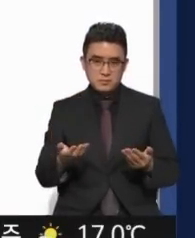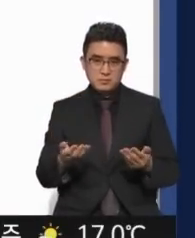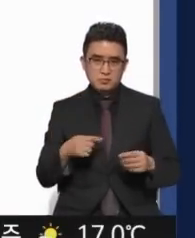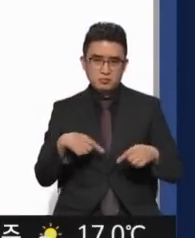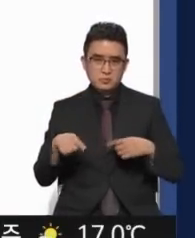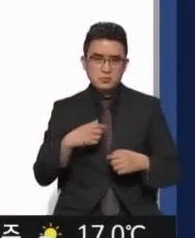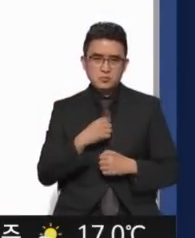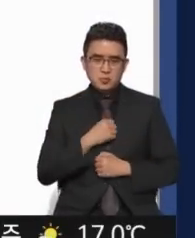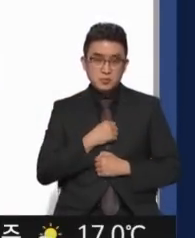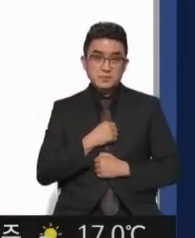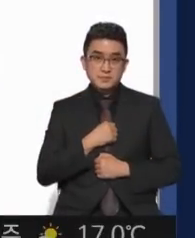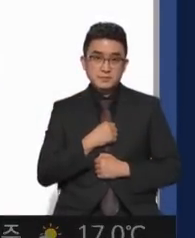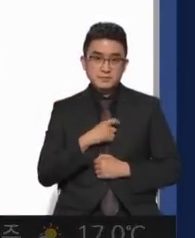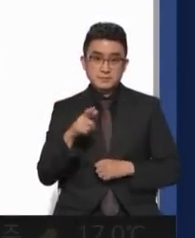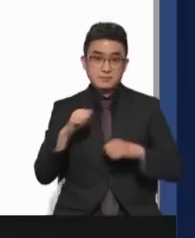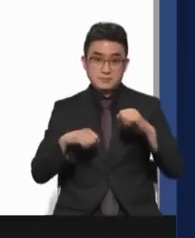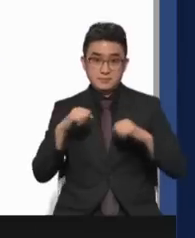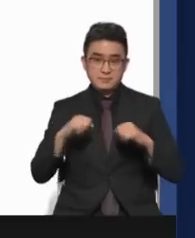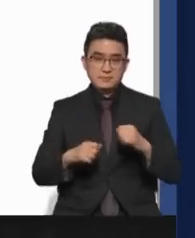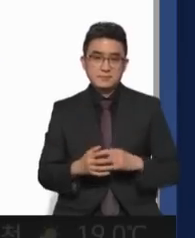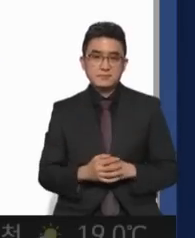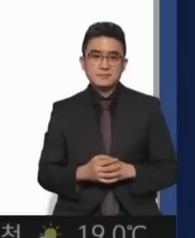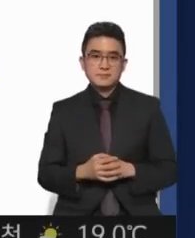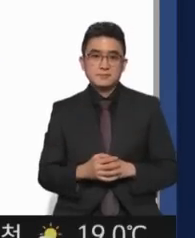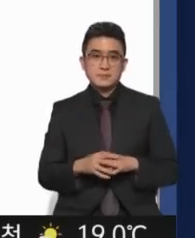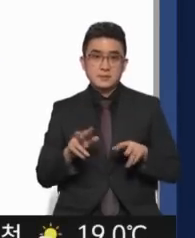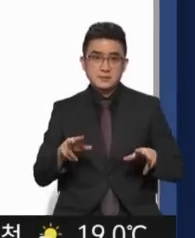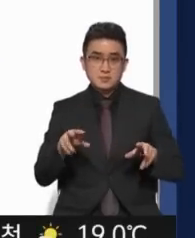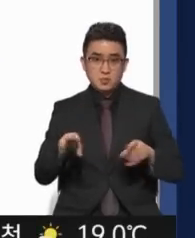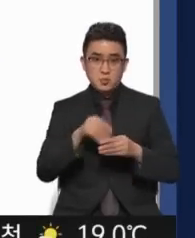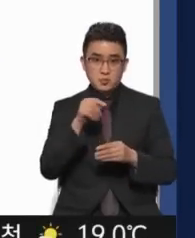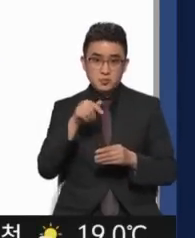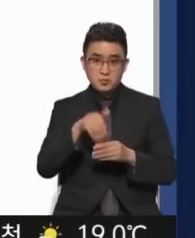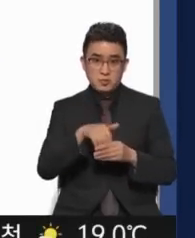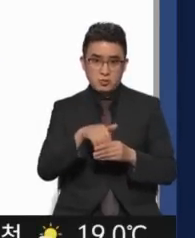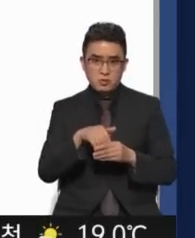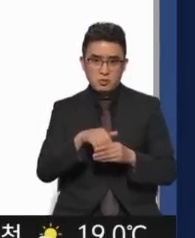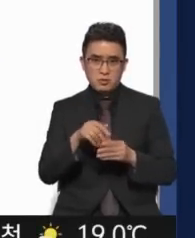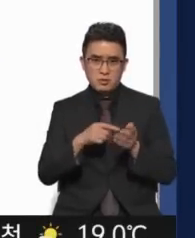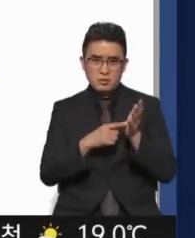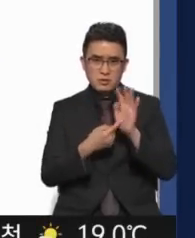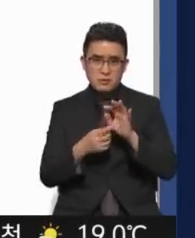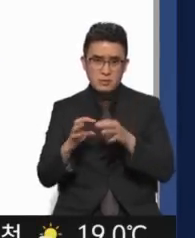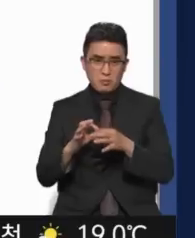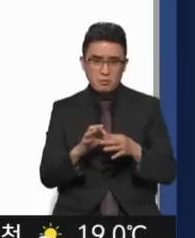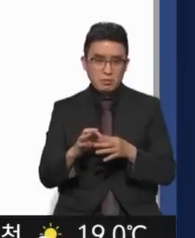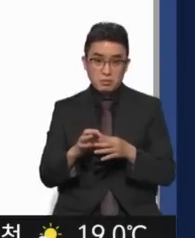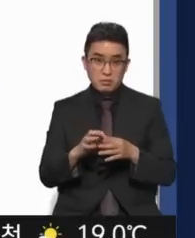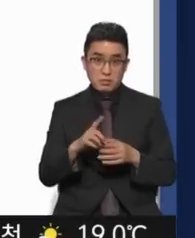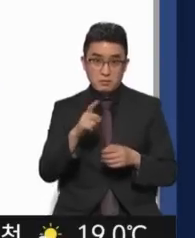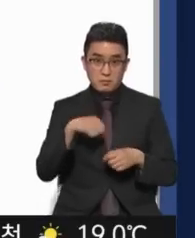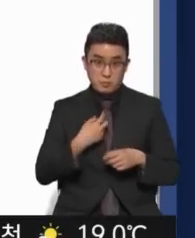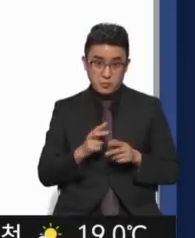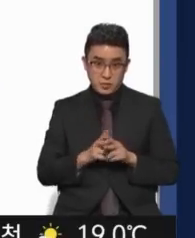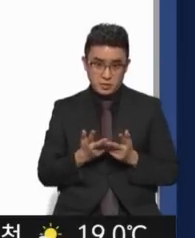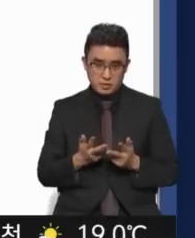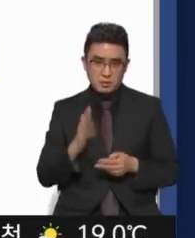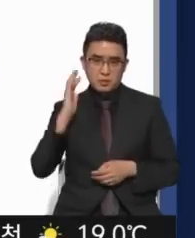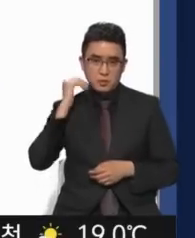매우 조심스럽게 처신해야 하는 자리입니다. 지금 총선 차출을 언급하는 건 본인에게도